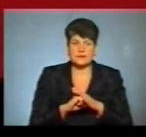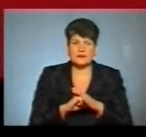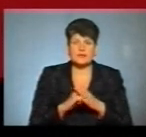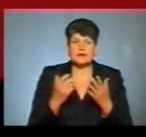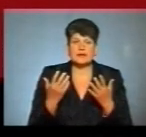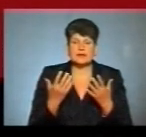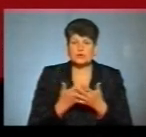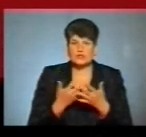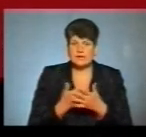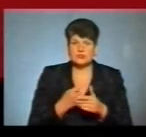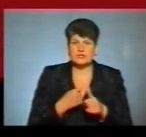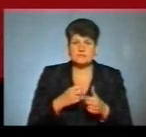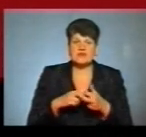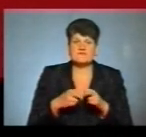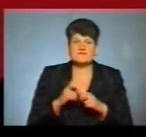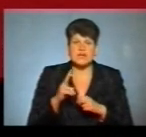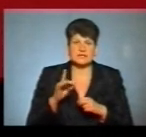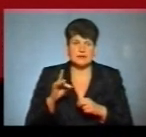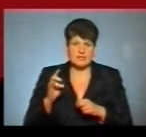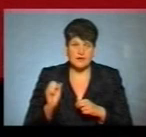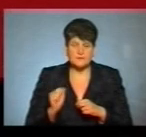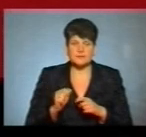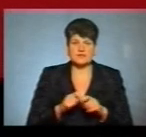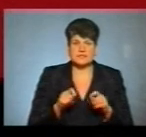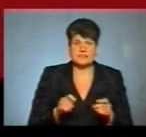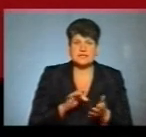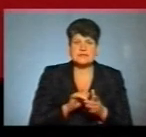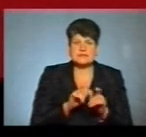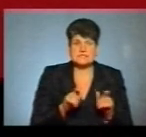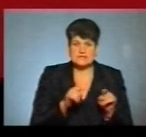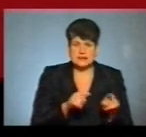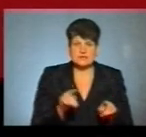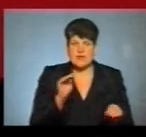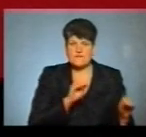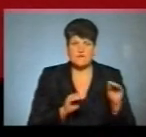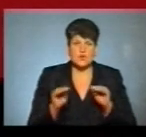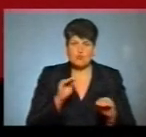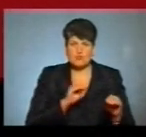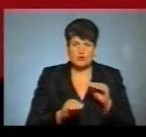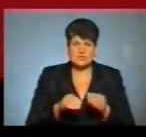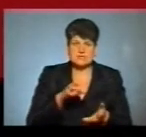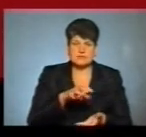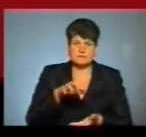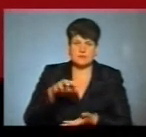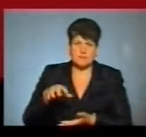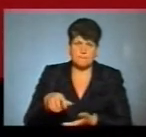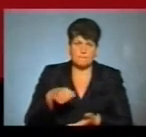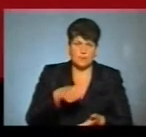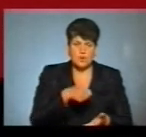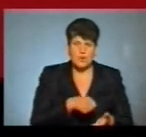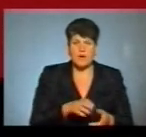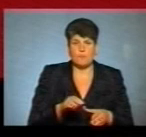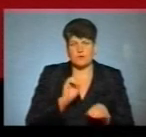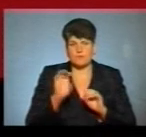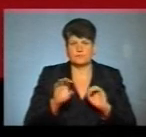кінопалацу на вулиці Івана Франка відкрито логістичний центр, в якому якраз і формуються ці продовольчі набори, які потім